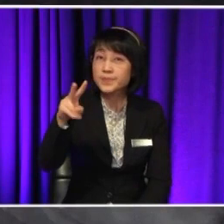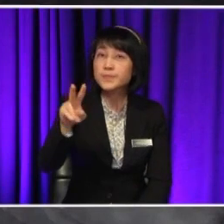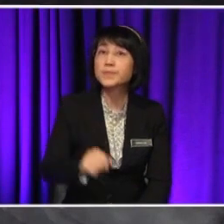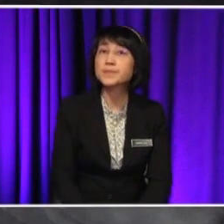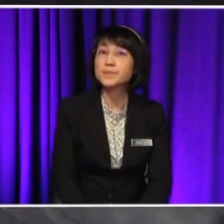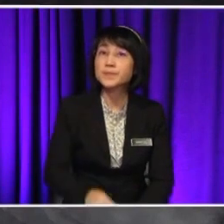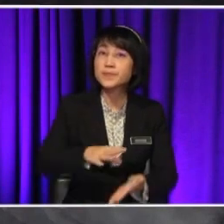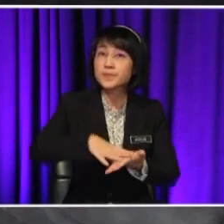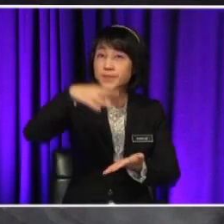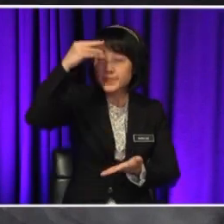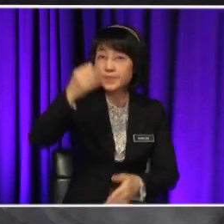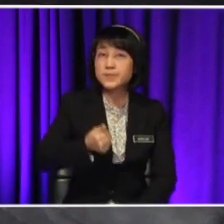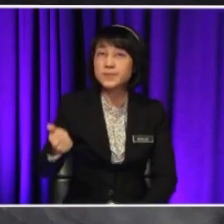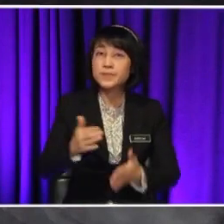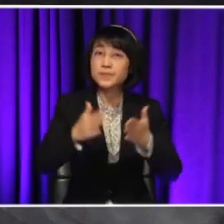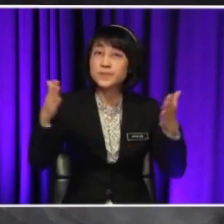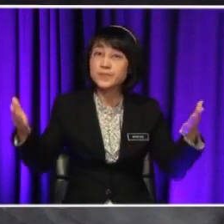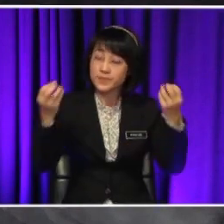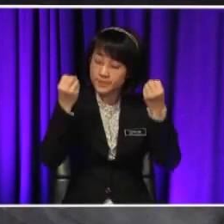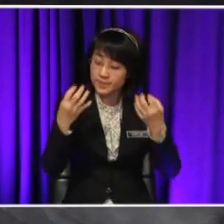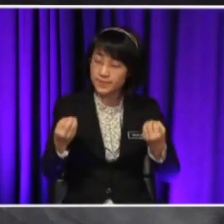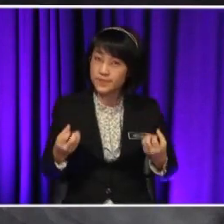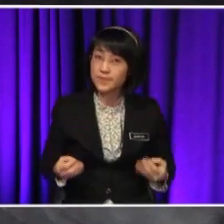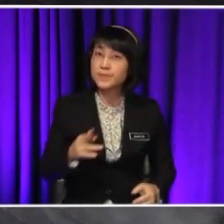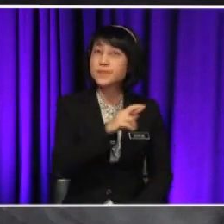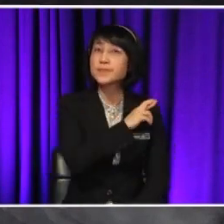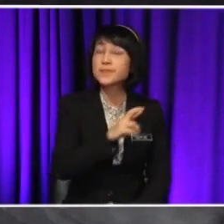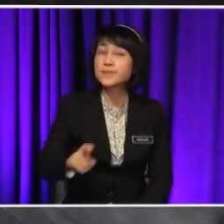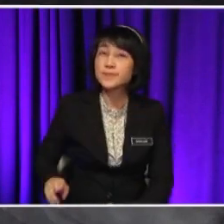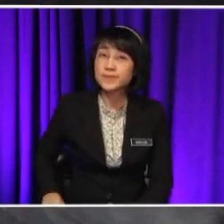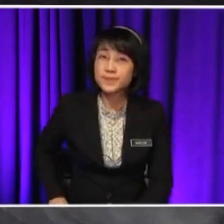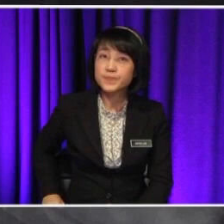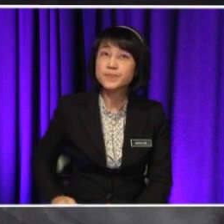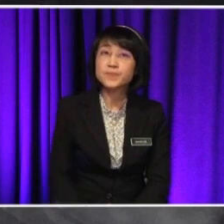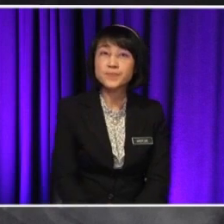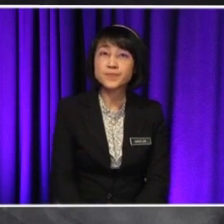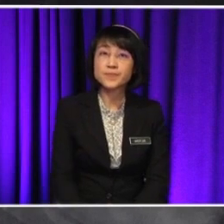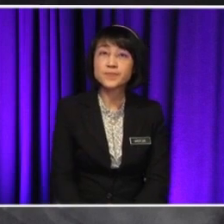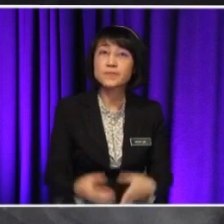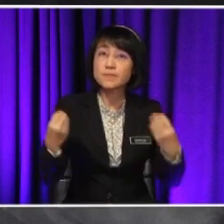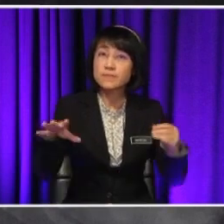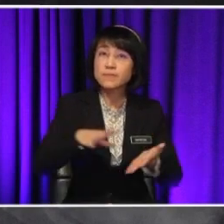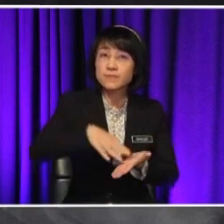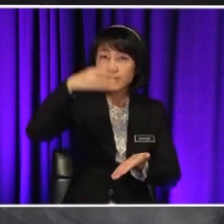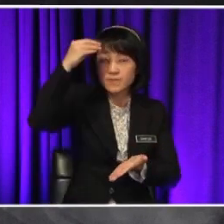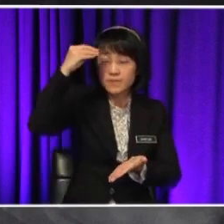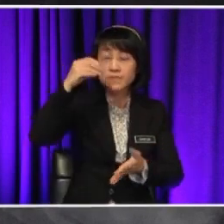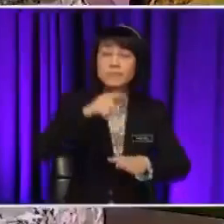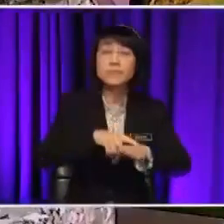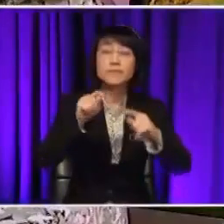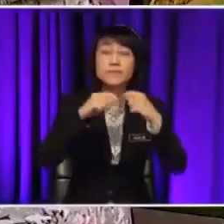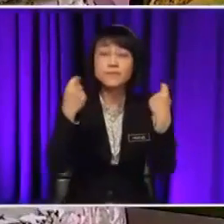belajar alat kebesaran dan perhiasan diraja. Okay. Yang ini kita akan belajar, kita telah belajar semasa di tingkatan